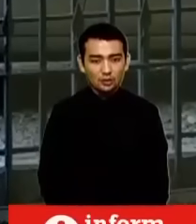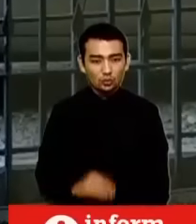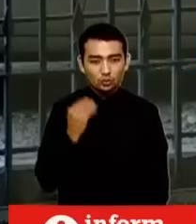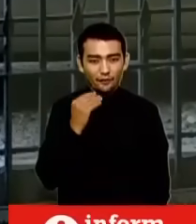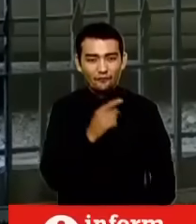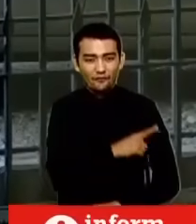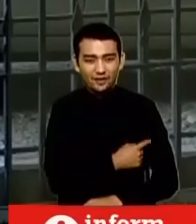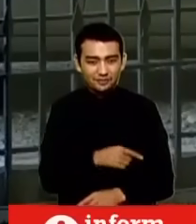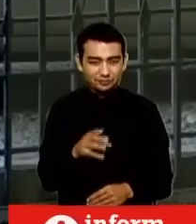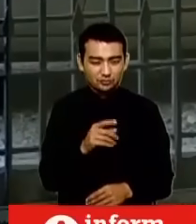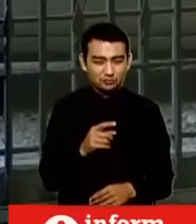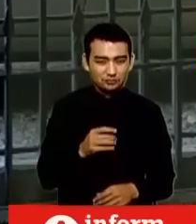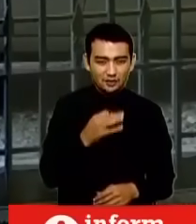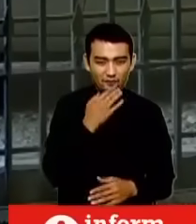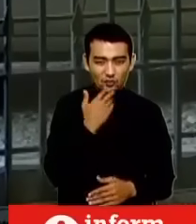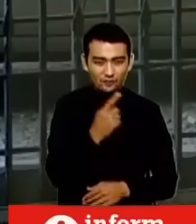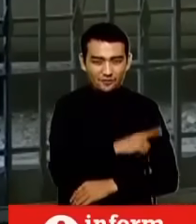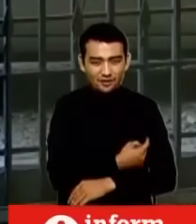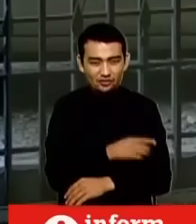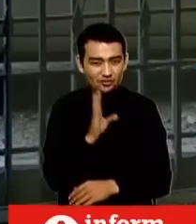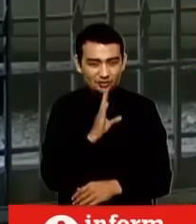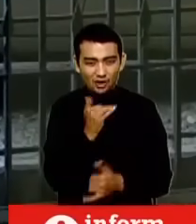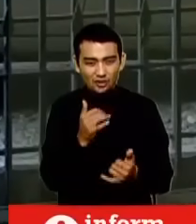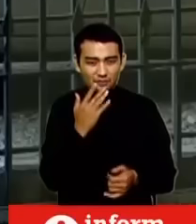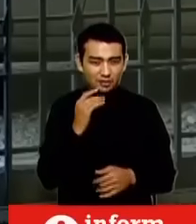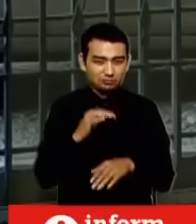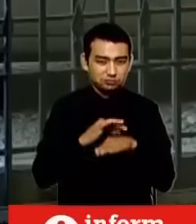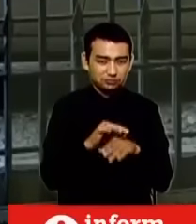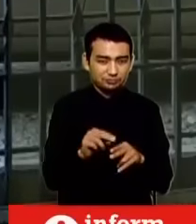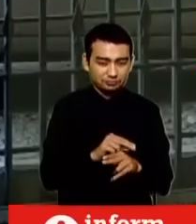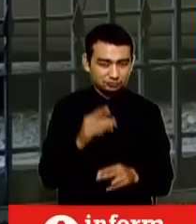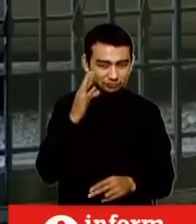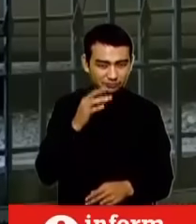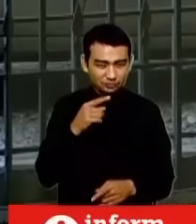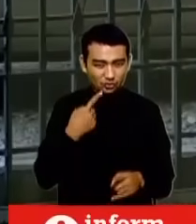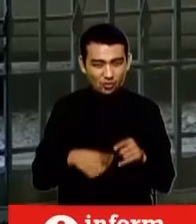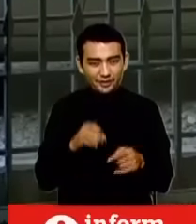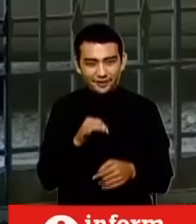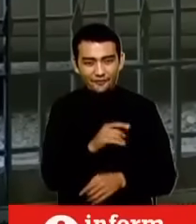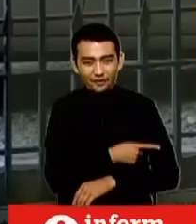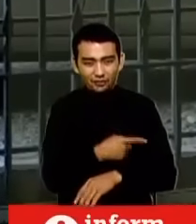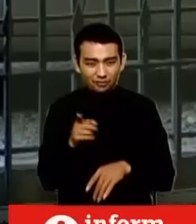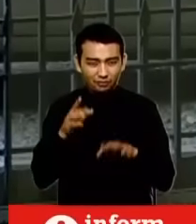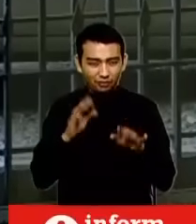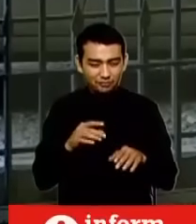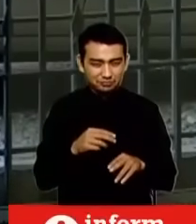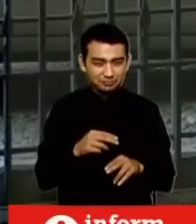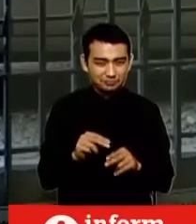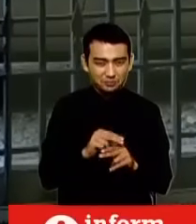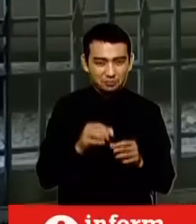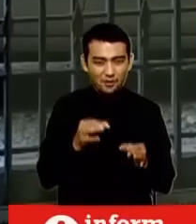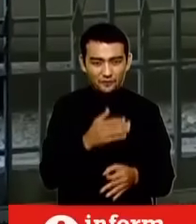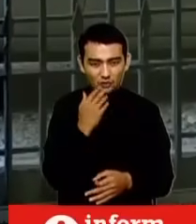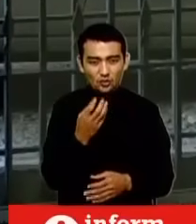Түркістандық дәрігерлерден көңілі қалған келіншек қызын енді шетелдік мамандарға көрсетпек. Сөзінше дәрігердің салғырттығынан кейін қызын емдеуге